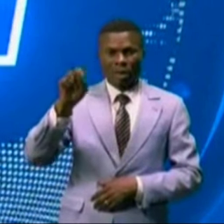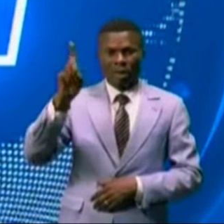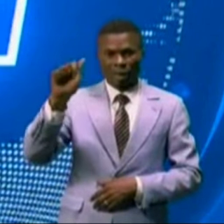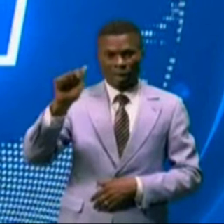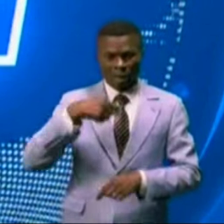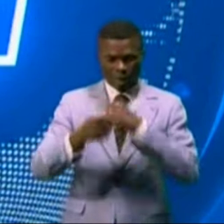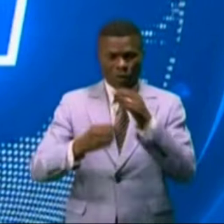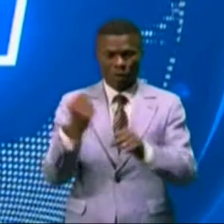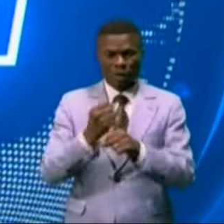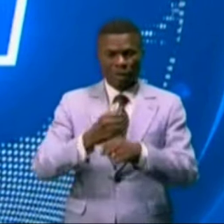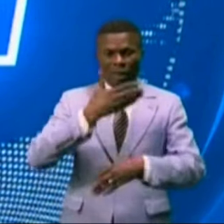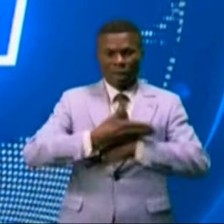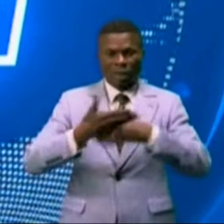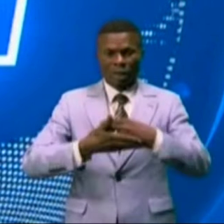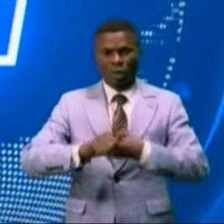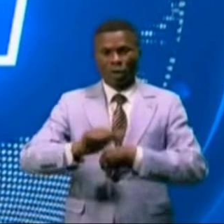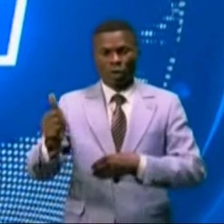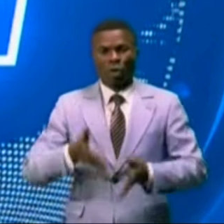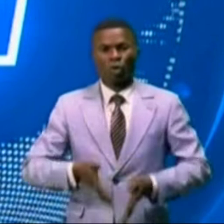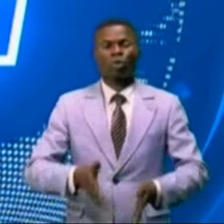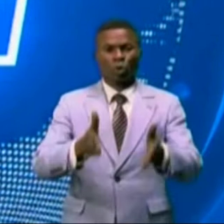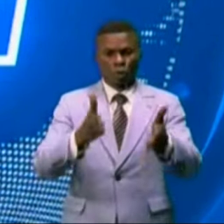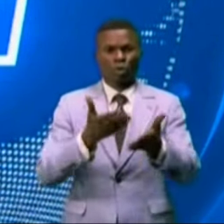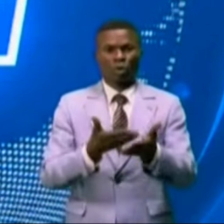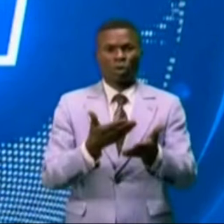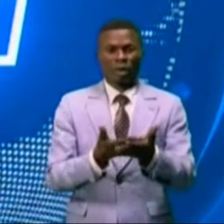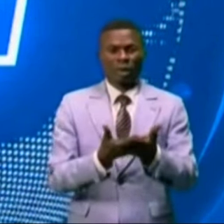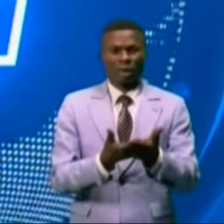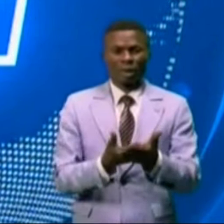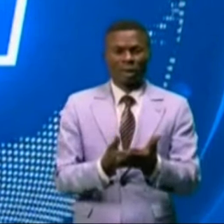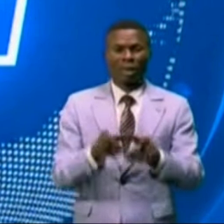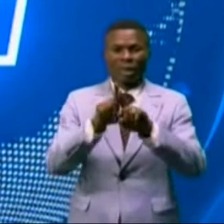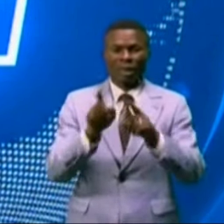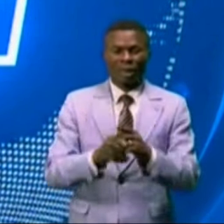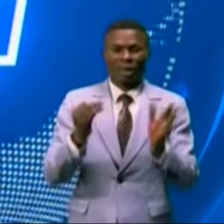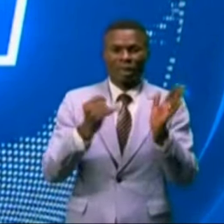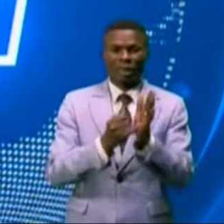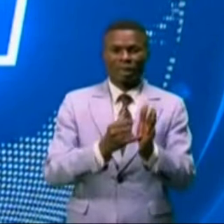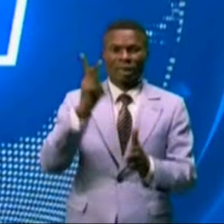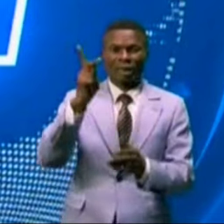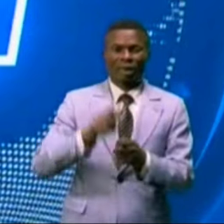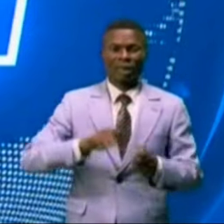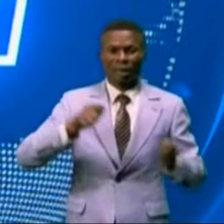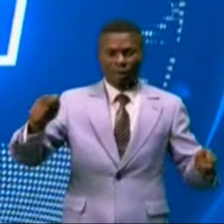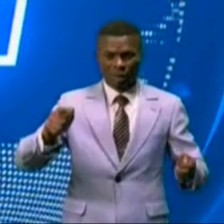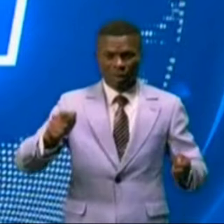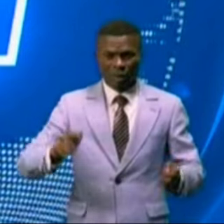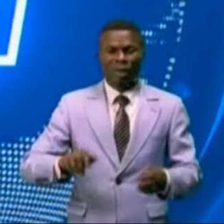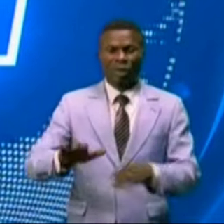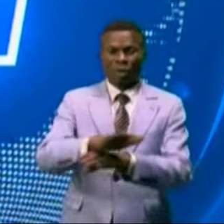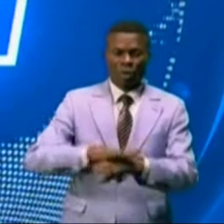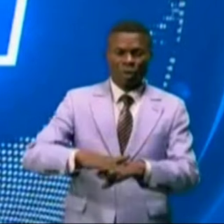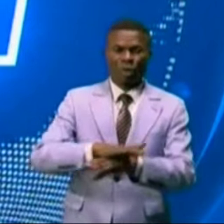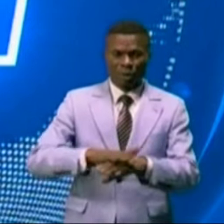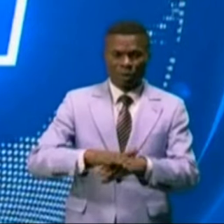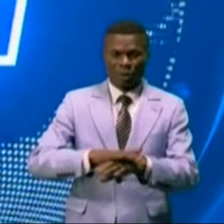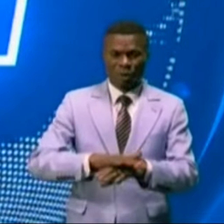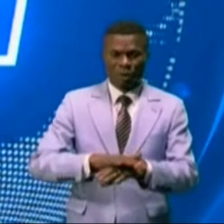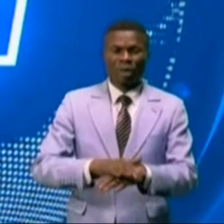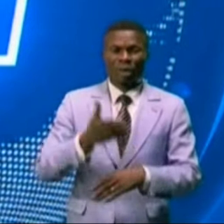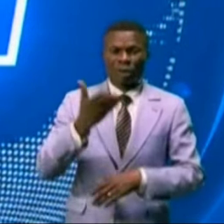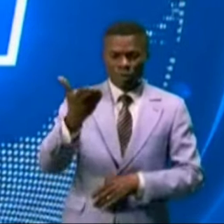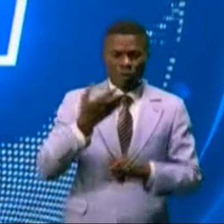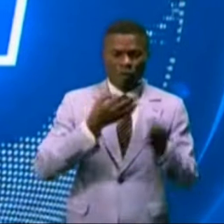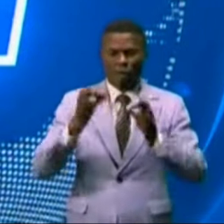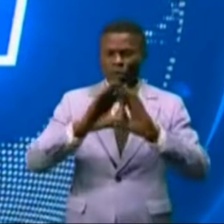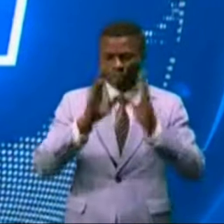de réhabilitation de certaines infrastructures et des 6 km de route en terre battue. Ricardo Bombeka